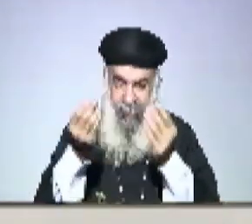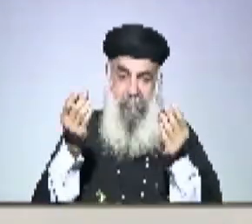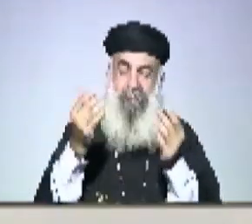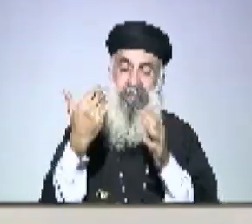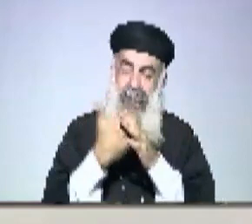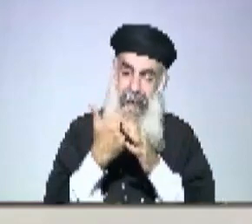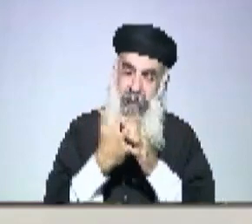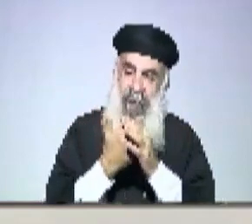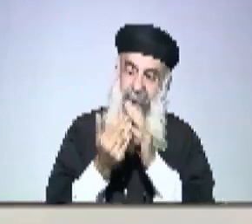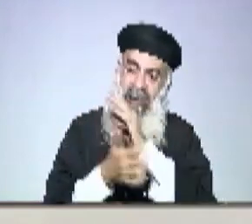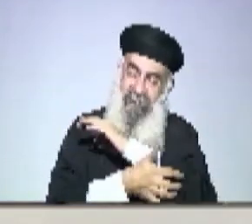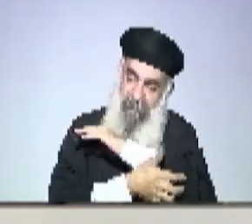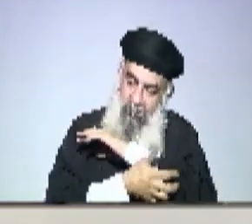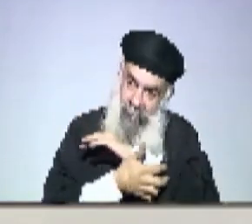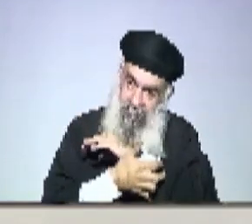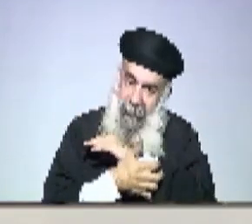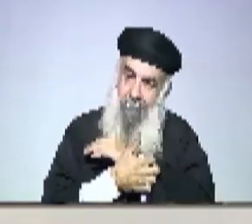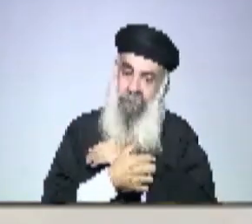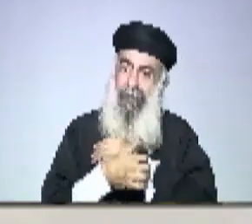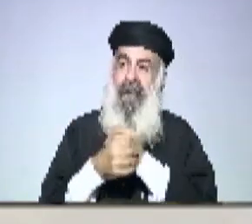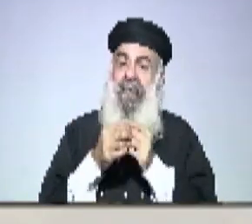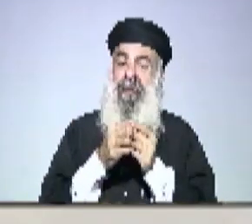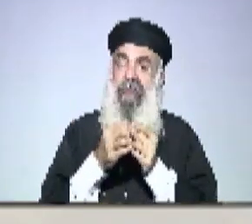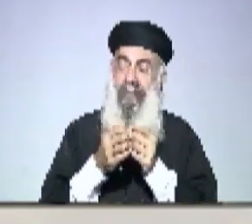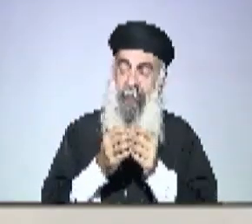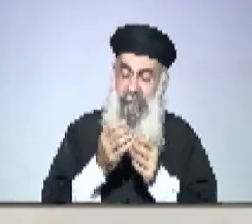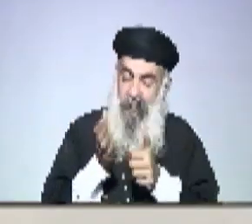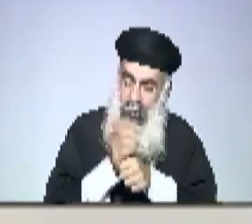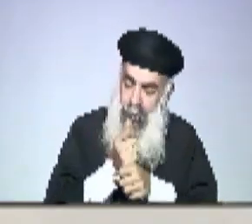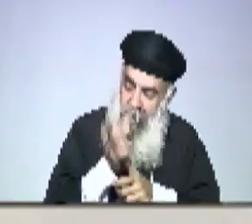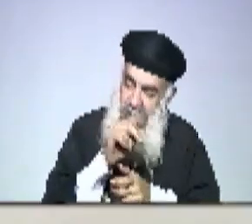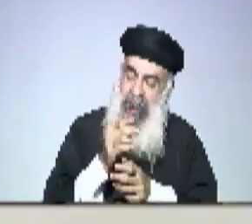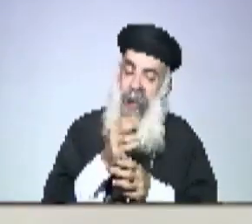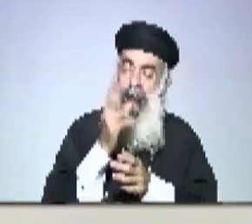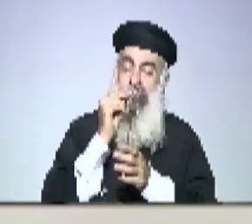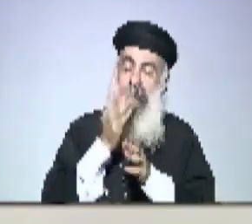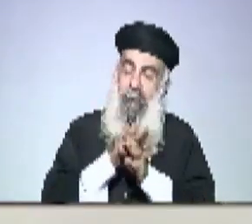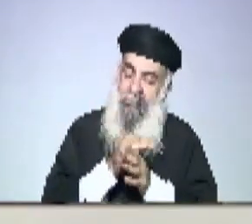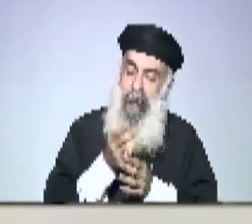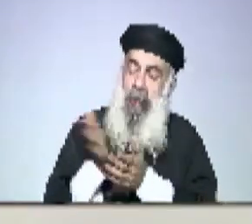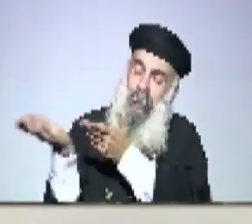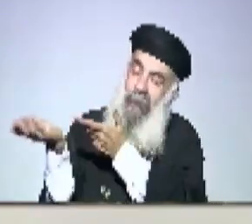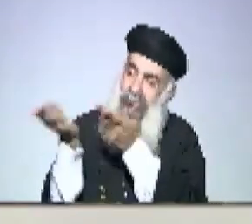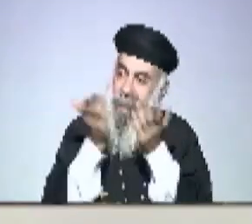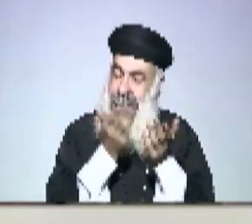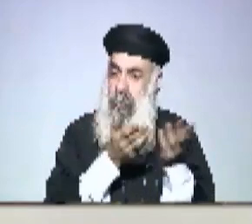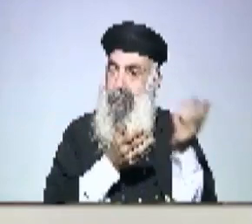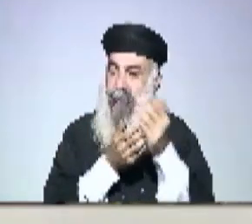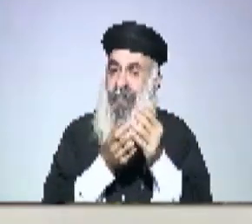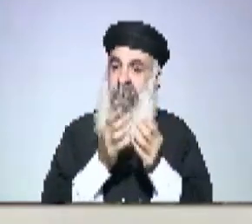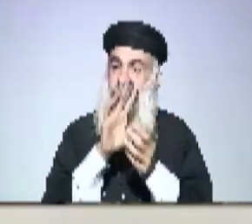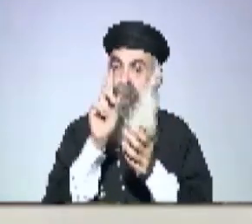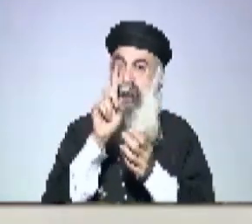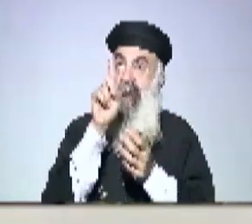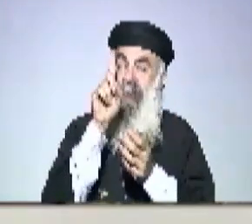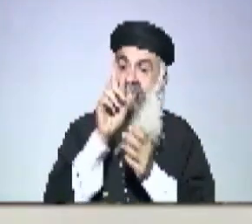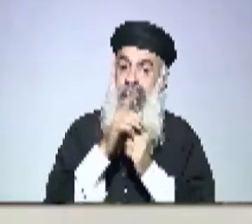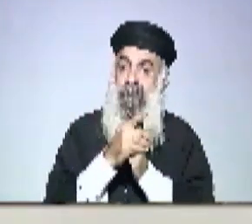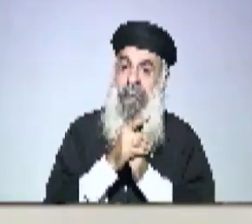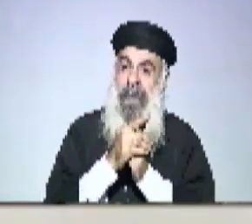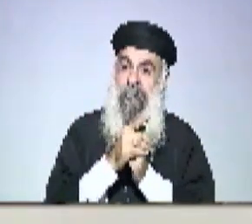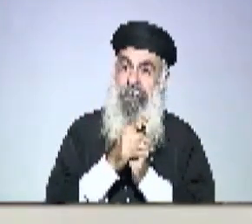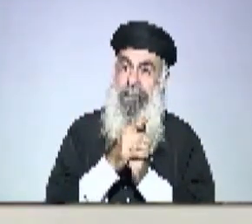اجل الفقراء شعبك من اجل الارمله واليتيم والغريب والضيف مش من اللائق ان